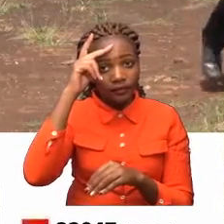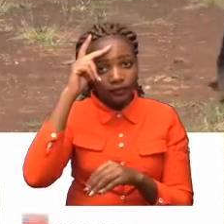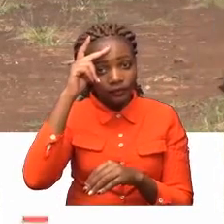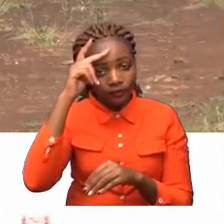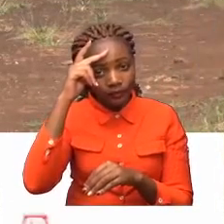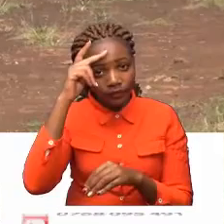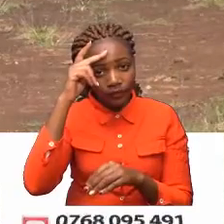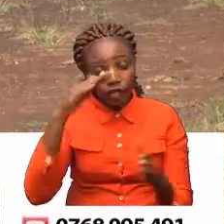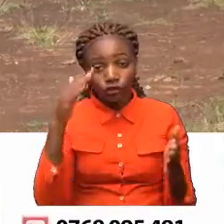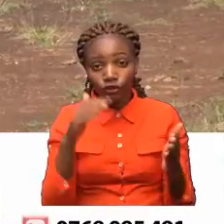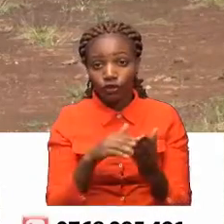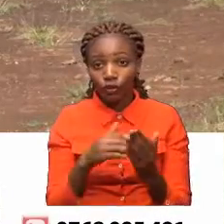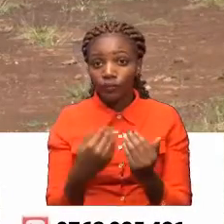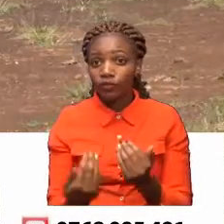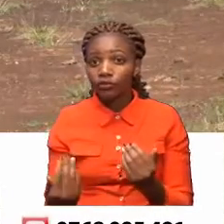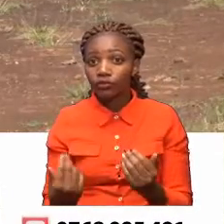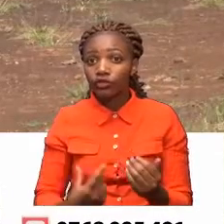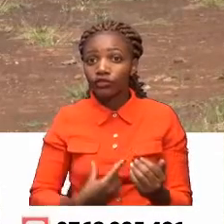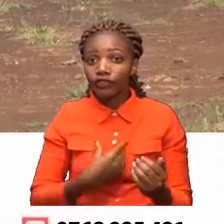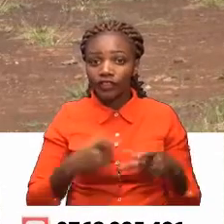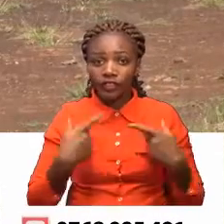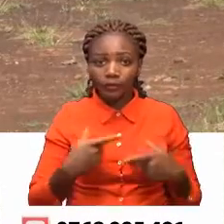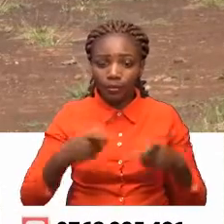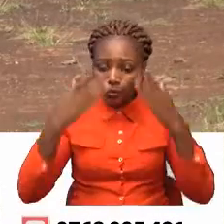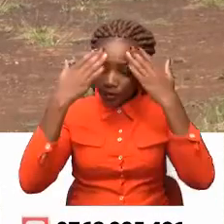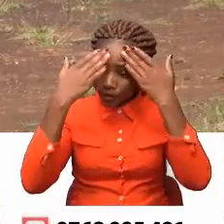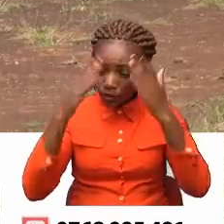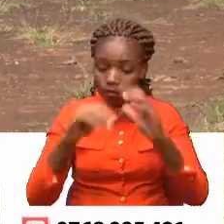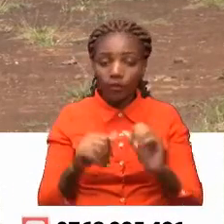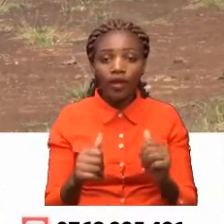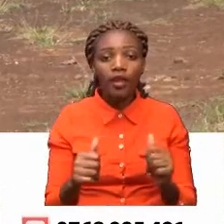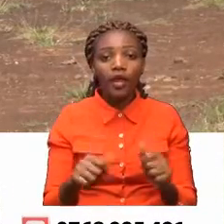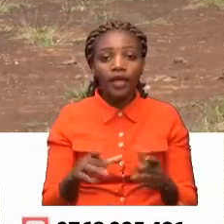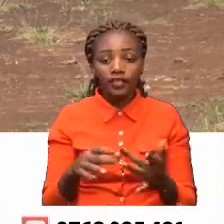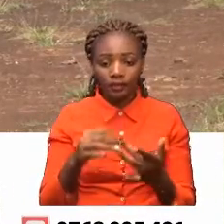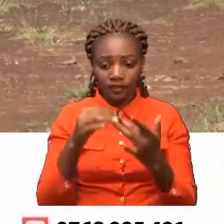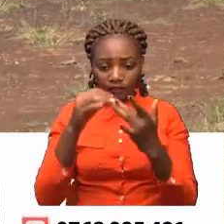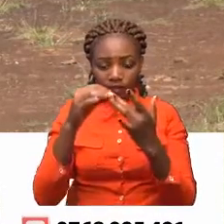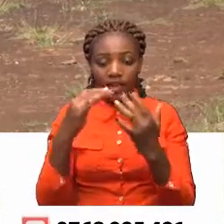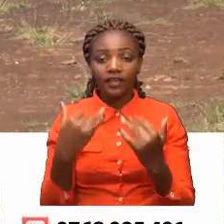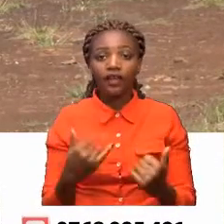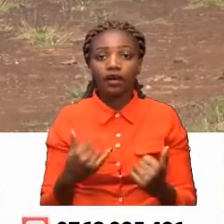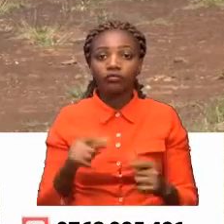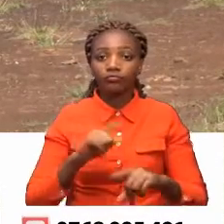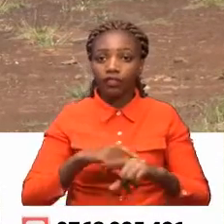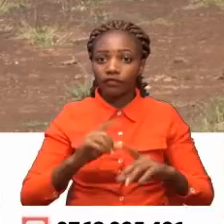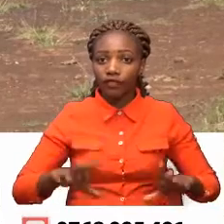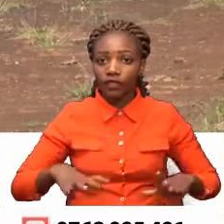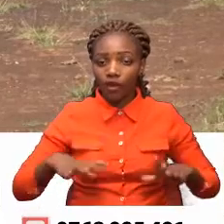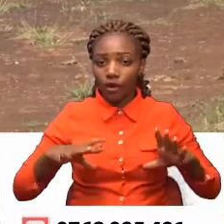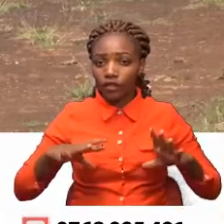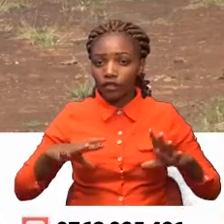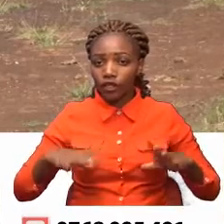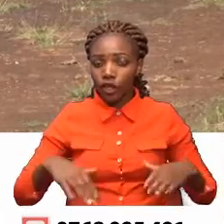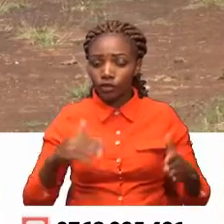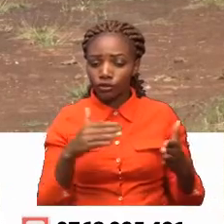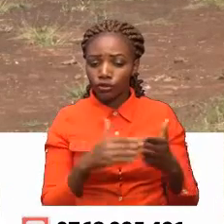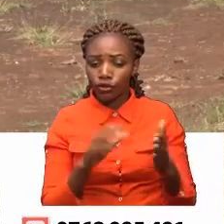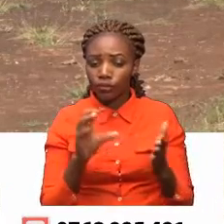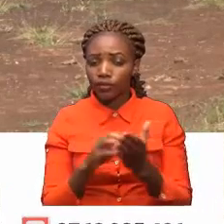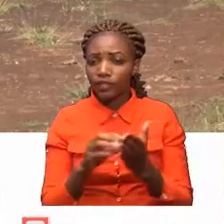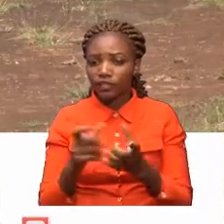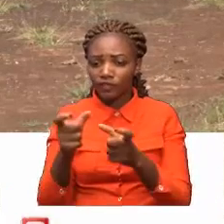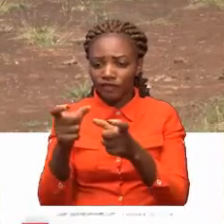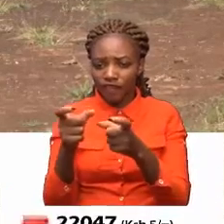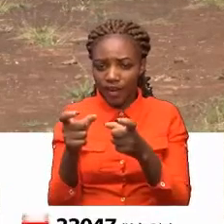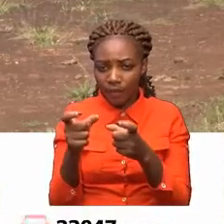wanao kutembelea watu ambao hawafahamu vyema, hasa msimu huu wa likizo, ili kuzuia visa vya dhulma